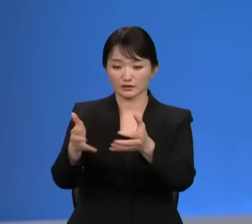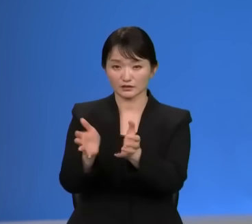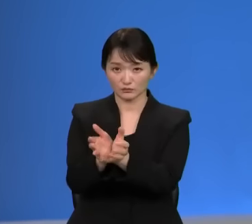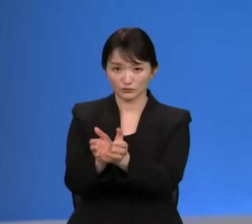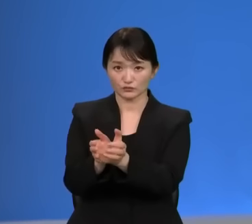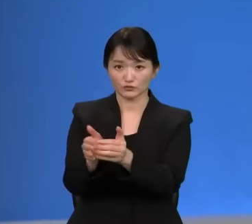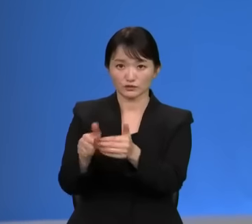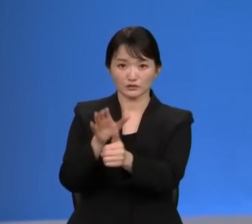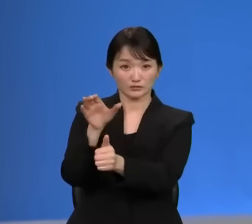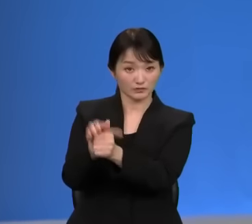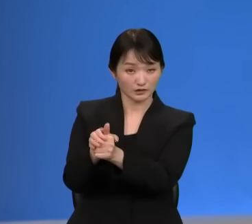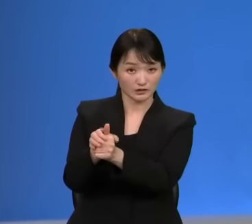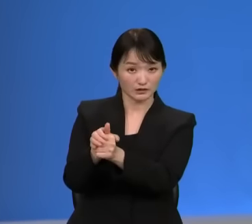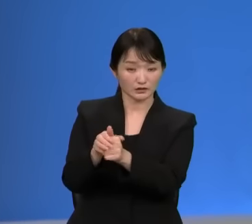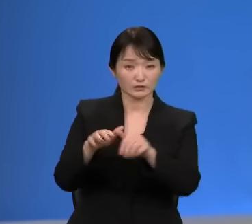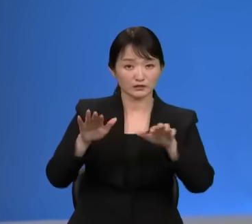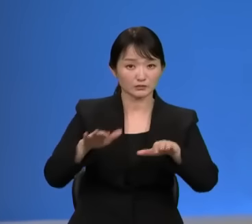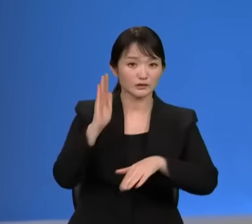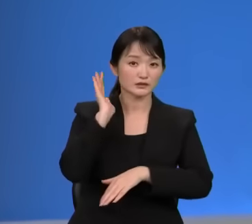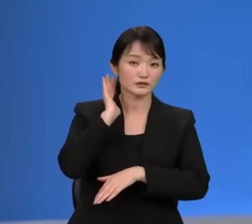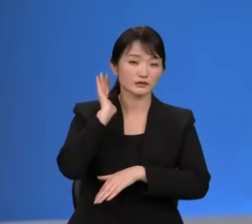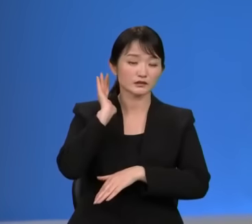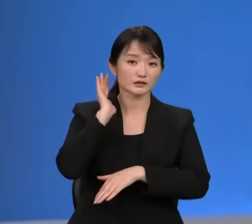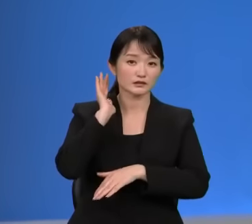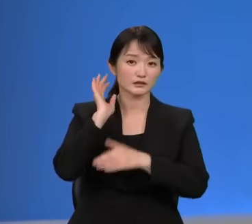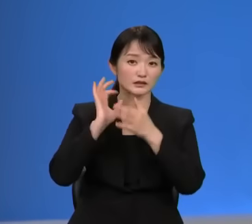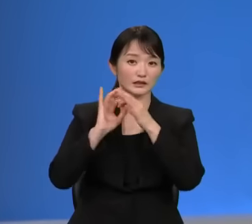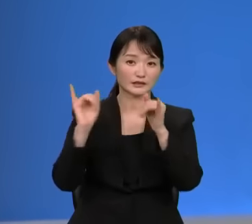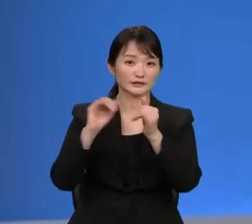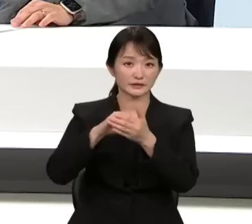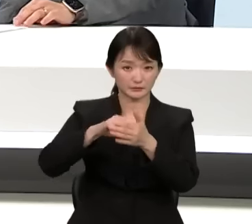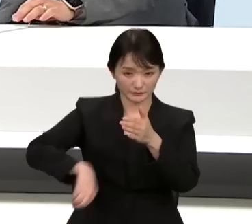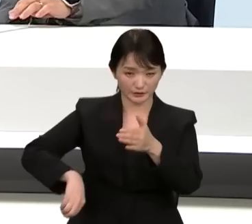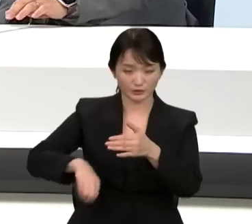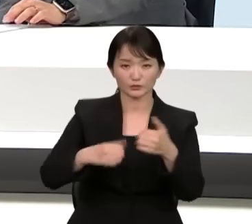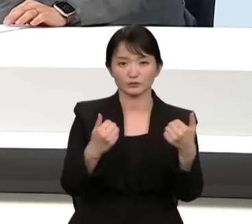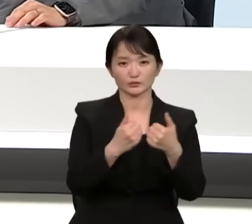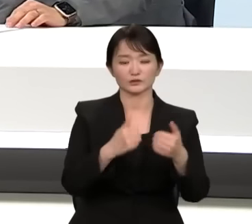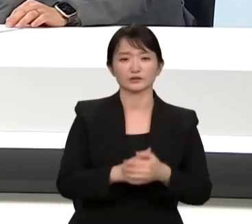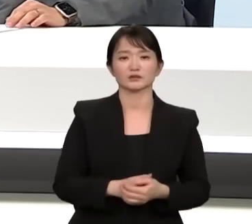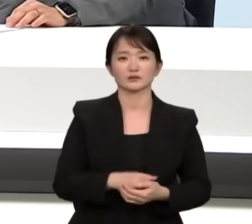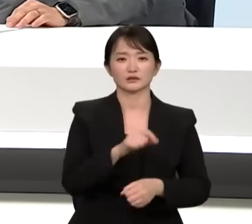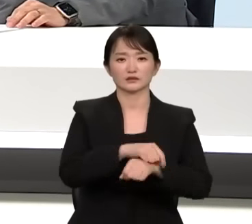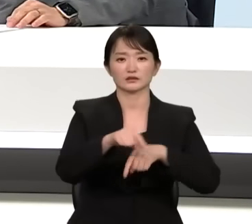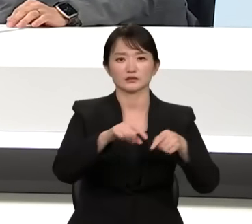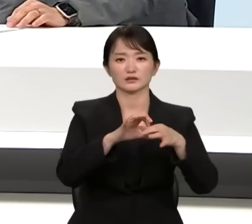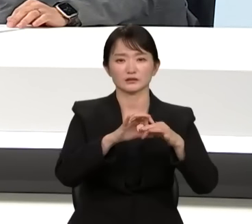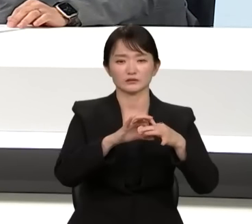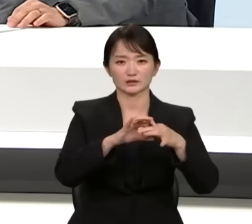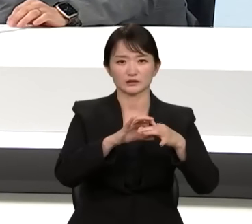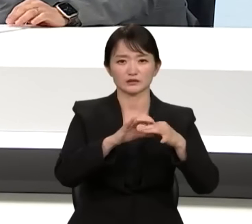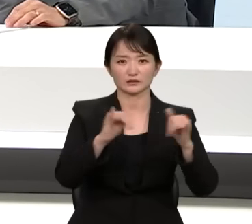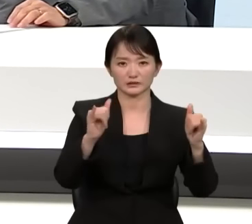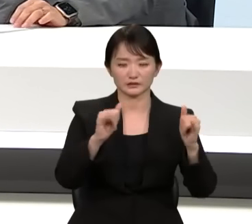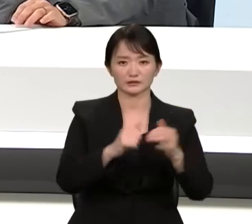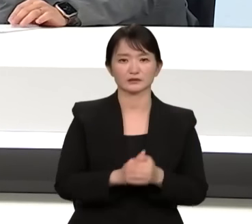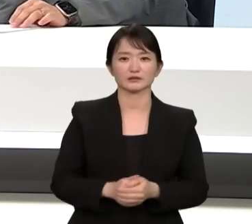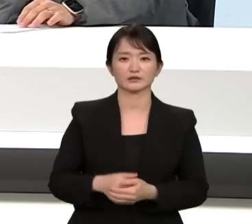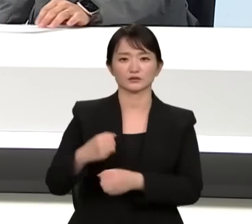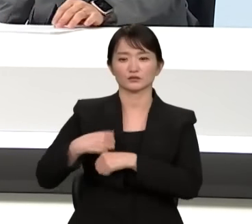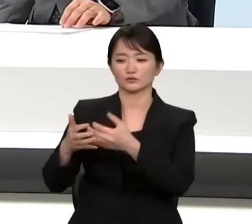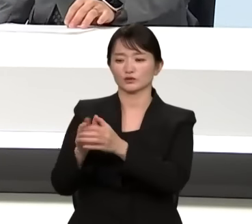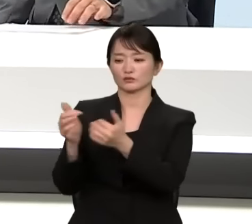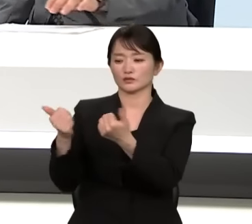하는데 이번엔 담당자를 빼고 회의를 했습니다이 행안부 고위 관계자는 회의록을 국방부로부터 받아야